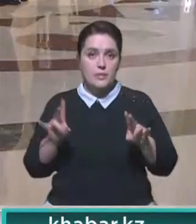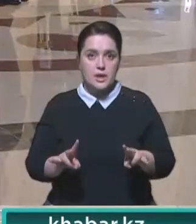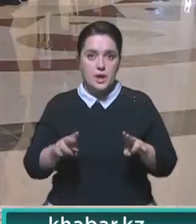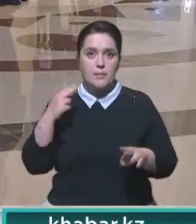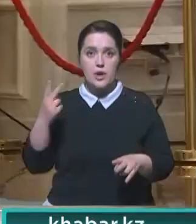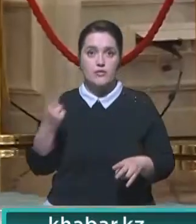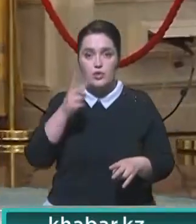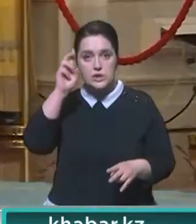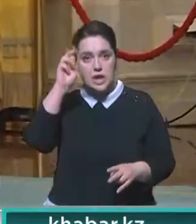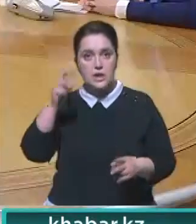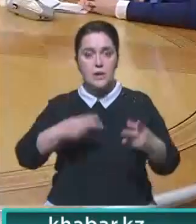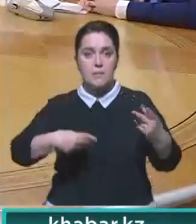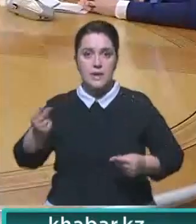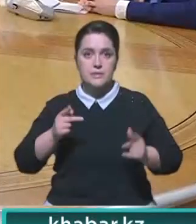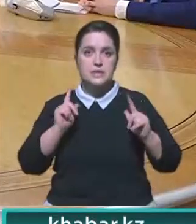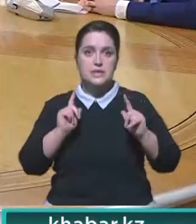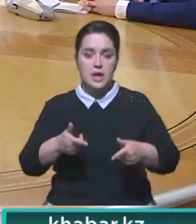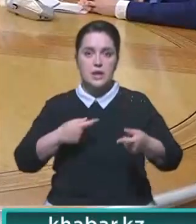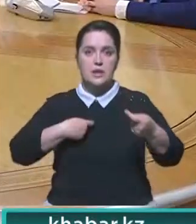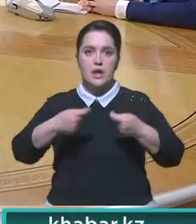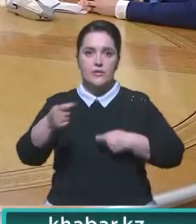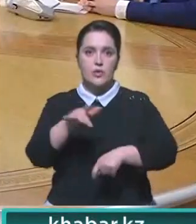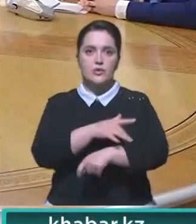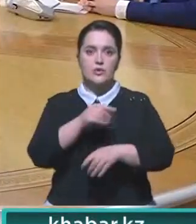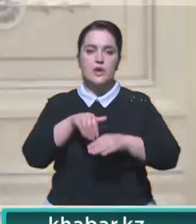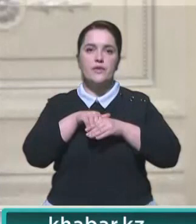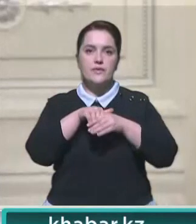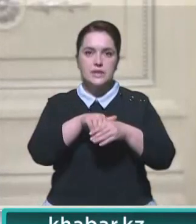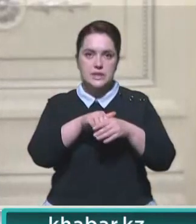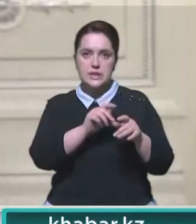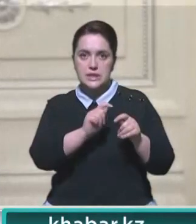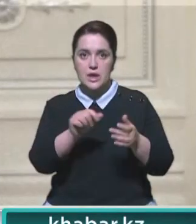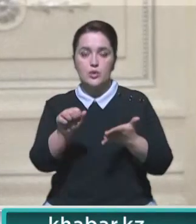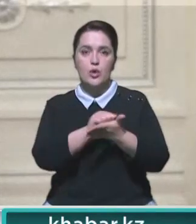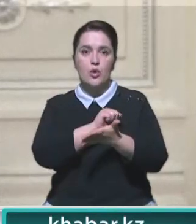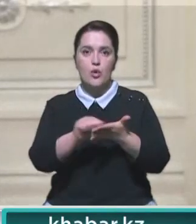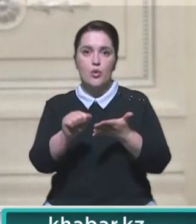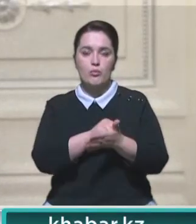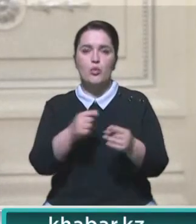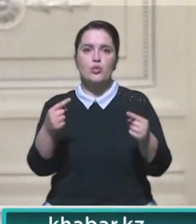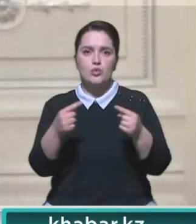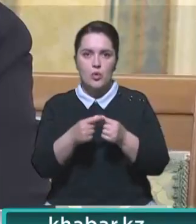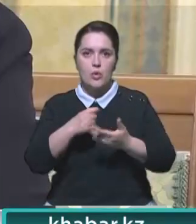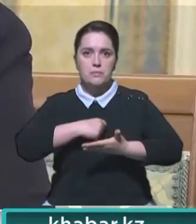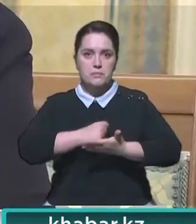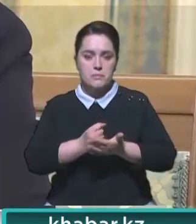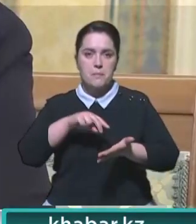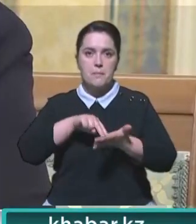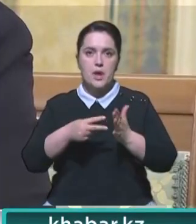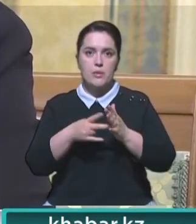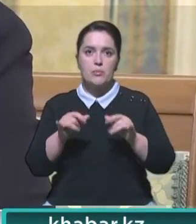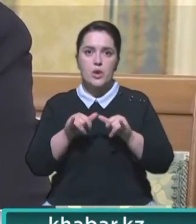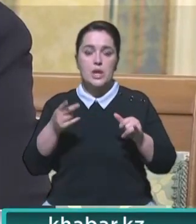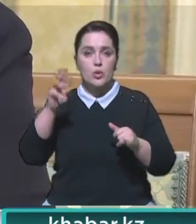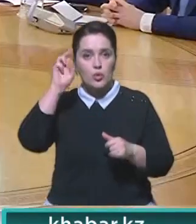президента двух стран подписали соглашение о торговле услугами и инвестициях документально подтвердили также планы по наращиванию